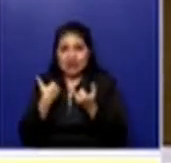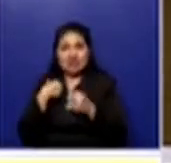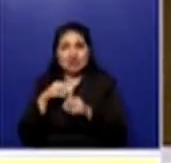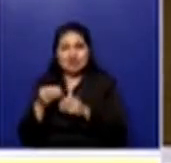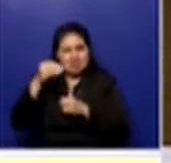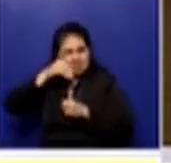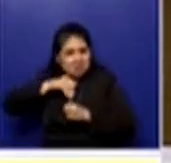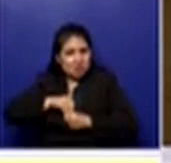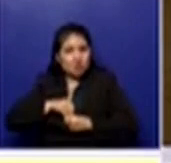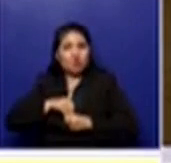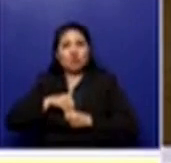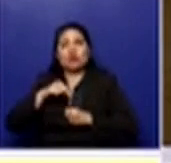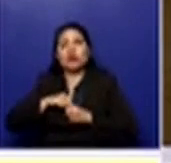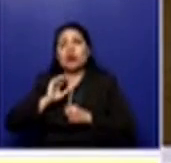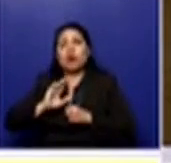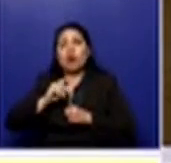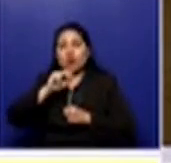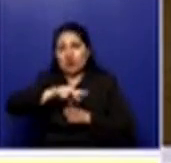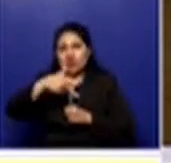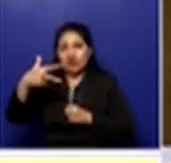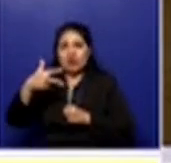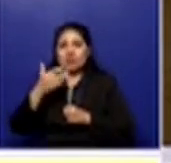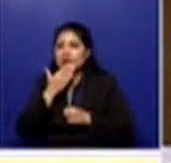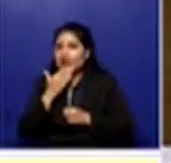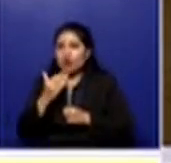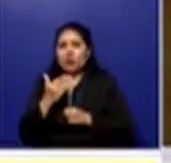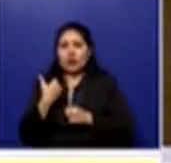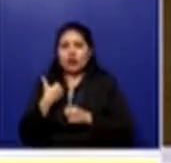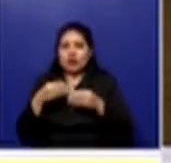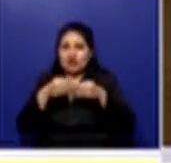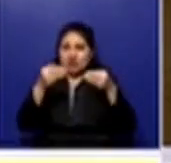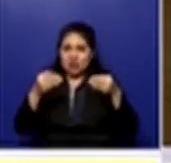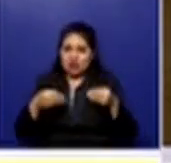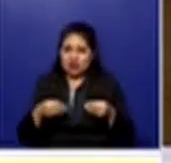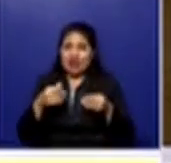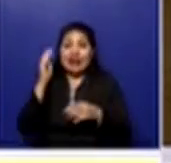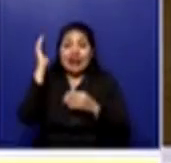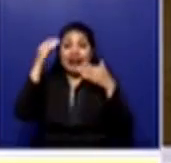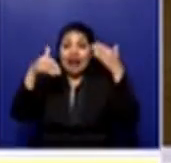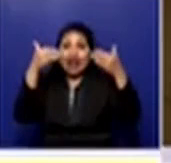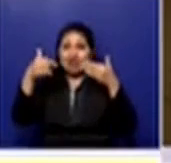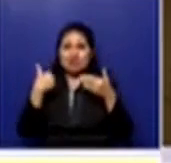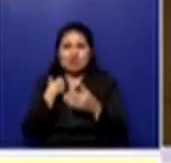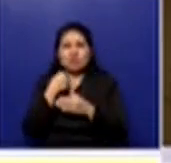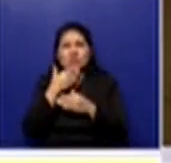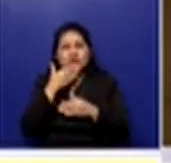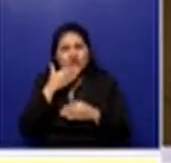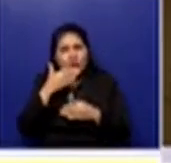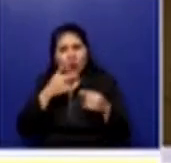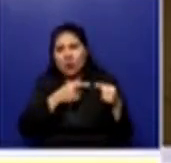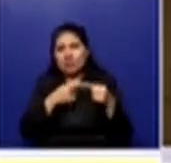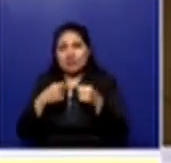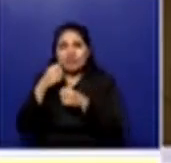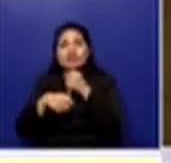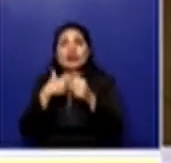มาโดยตลอดนะคะหลายท่านอาจจะเห็นค่ะว่าเราทำรายงานต่อทำรายการต่อเนื่องมา3ปีแล้วจนเข้าปีนี้